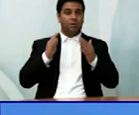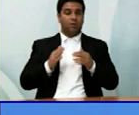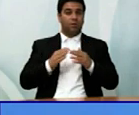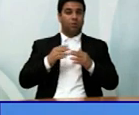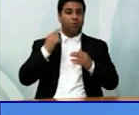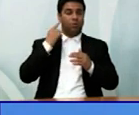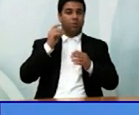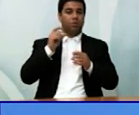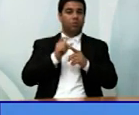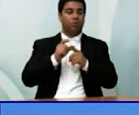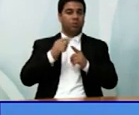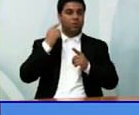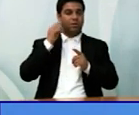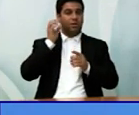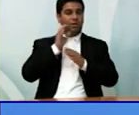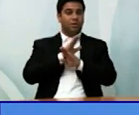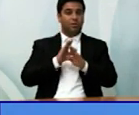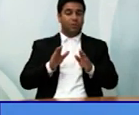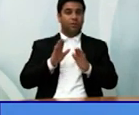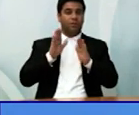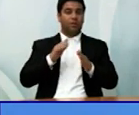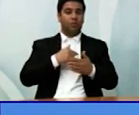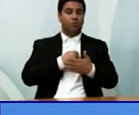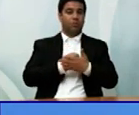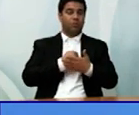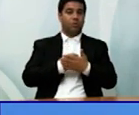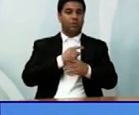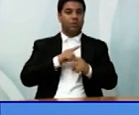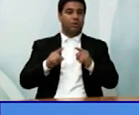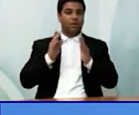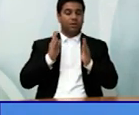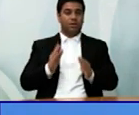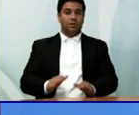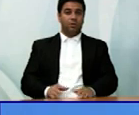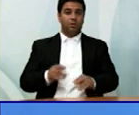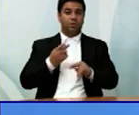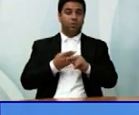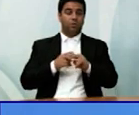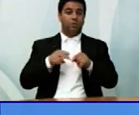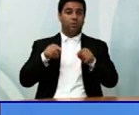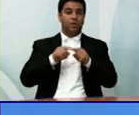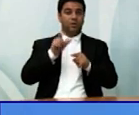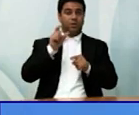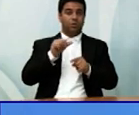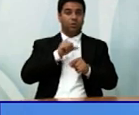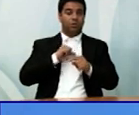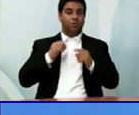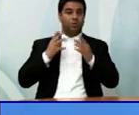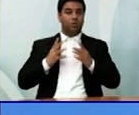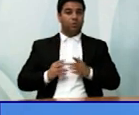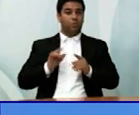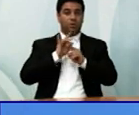quloqqa so'z kirmaydi, faqat yurak urishi tezlashadi. Shu payt kishi o'zini bosib